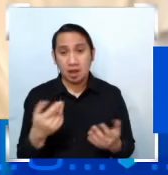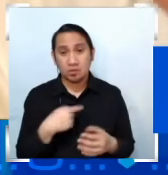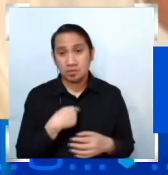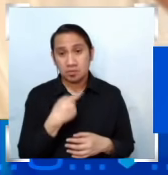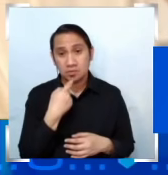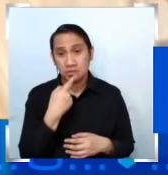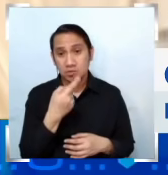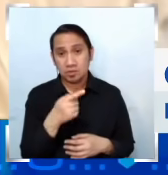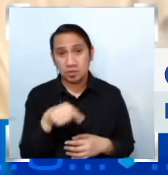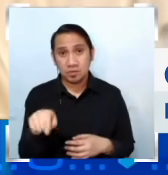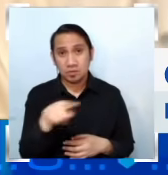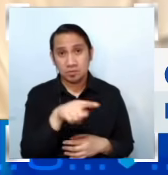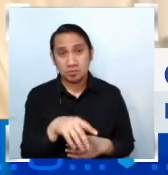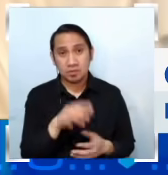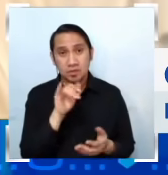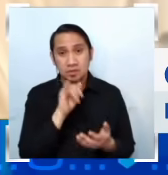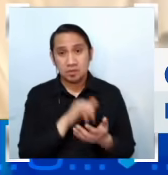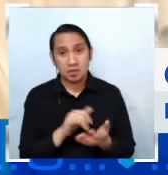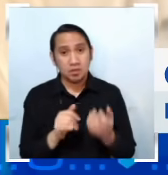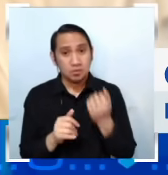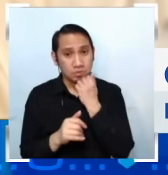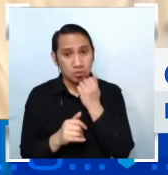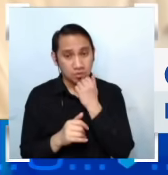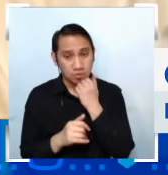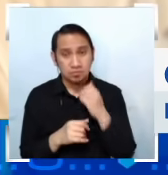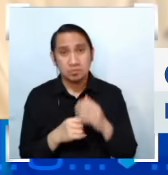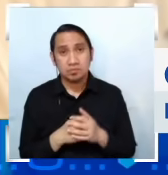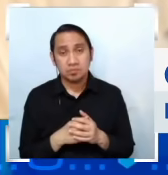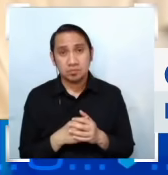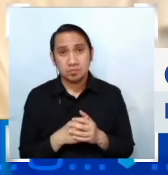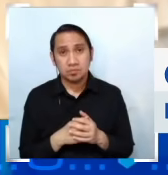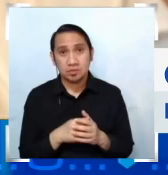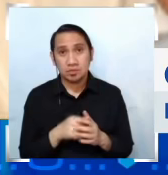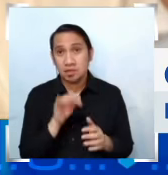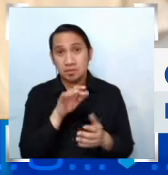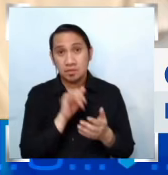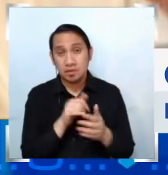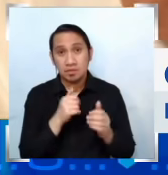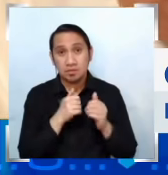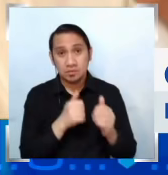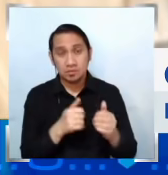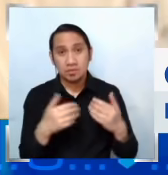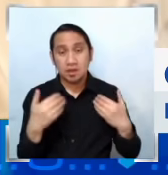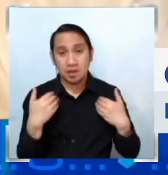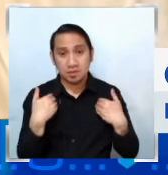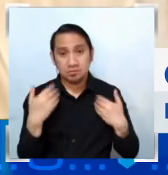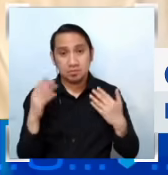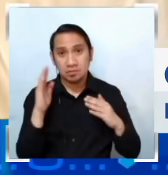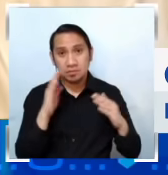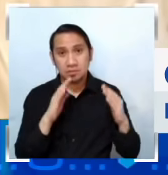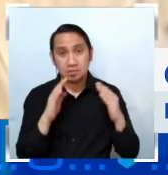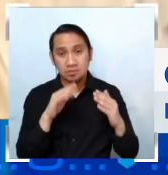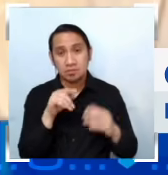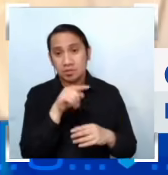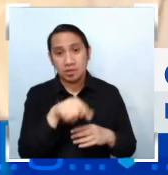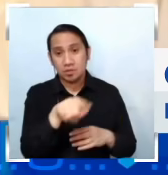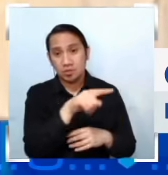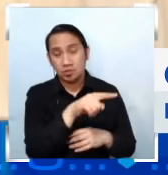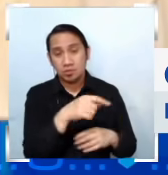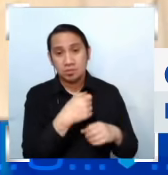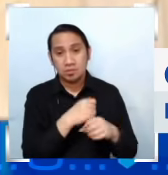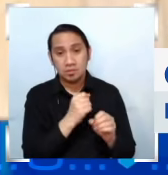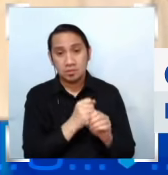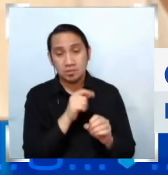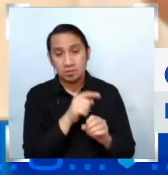mali yan, illegal yan. E kung susundin niyo yan, magkakaroon ng krisis, kayo ang gagawa ng krisis, hindi kami. Ang